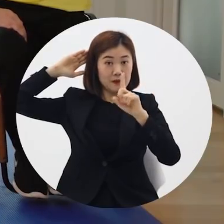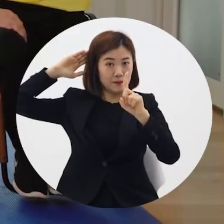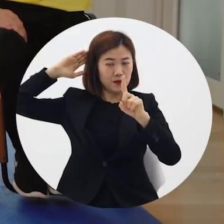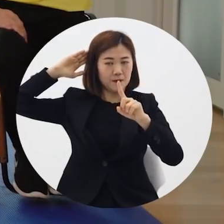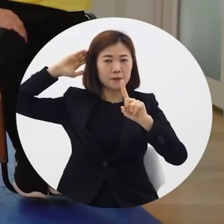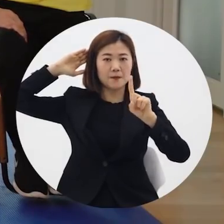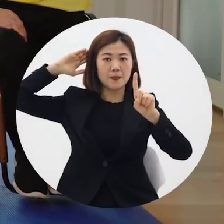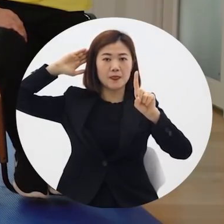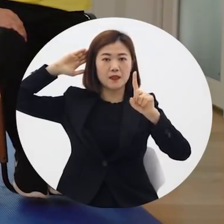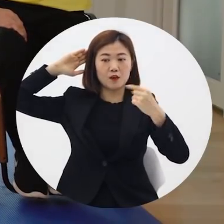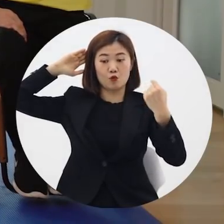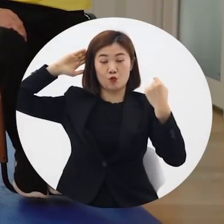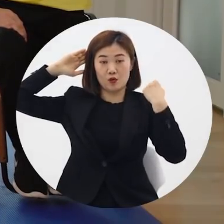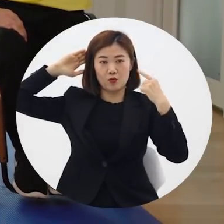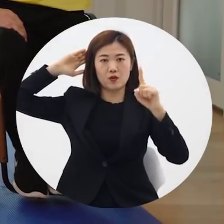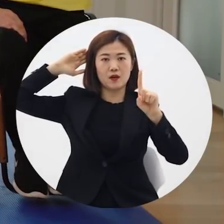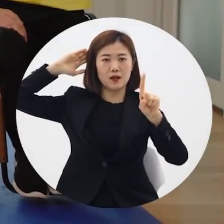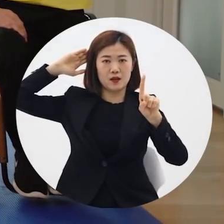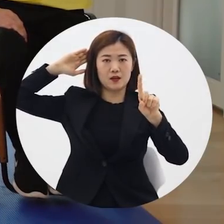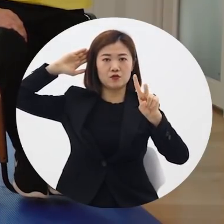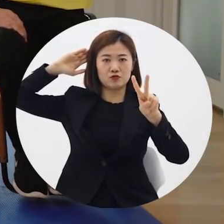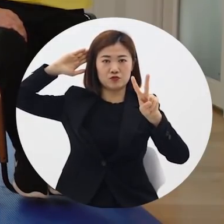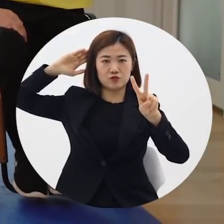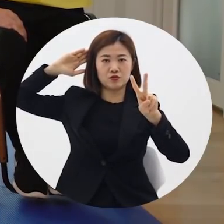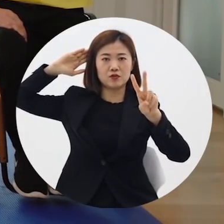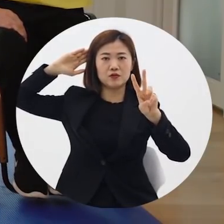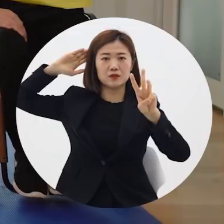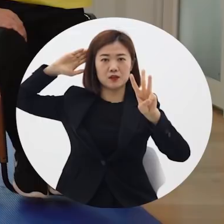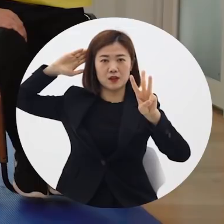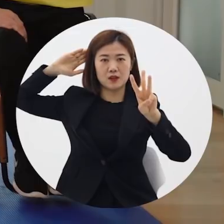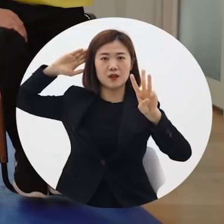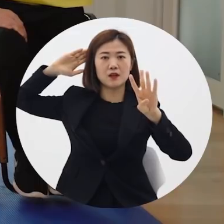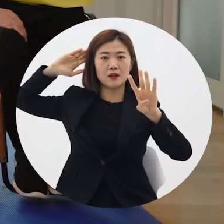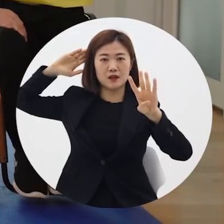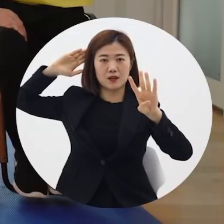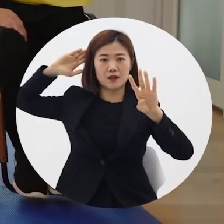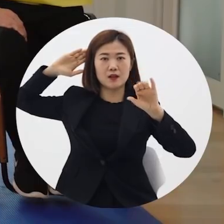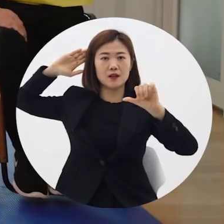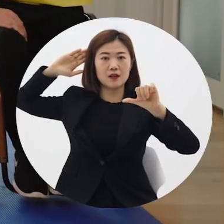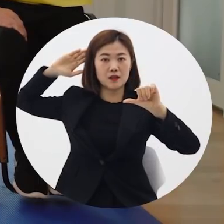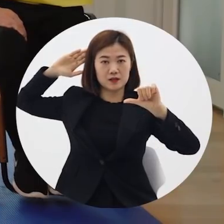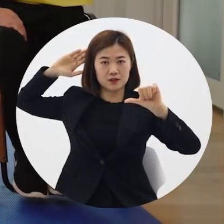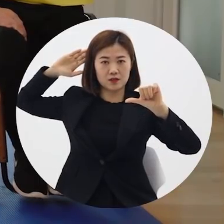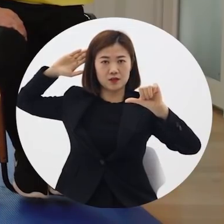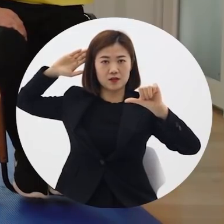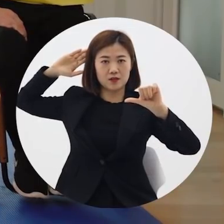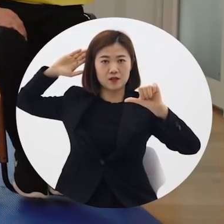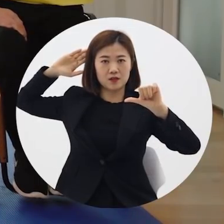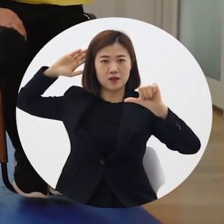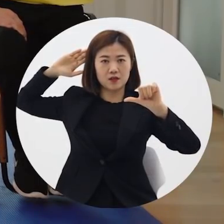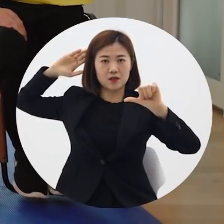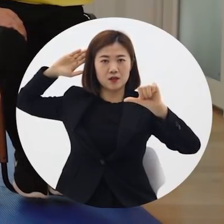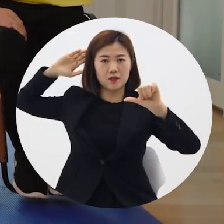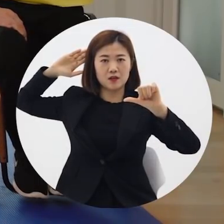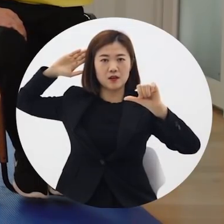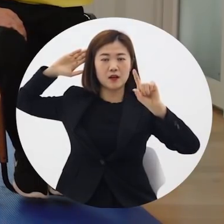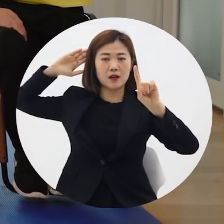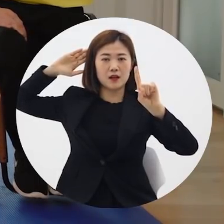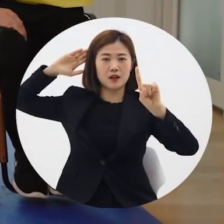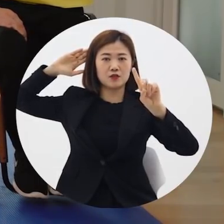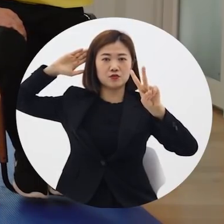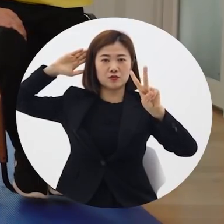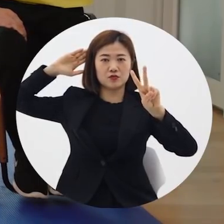해보겠습니다. 팔꿈치 뒤로 하나, 둘, 셋, 넷, 다섯.